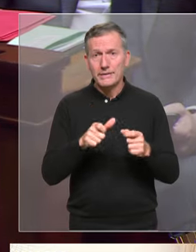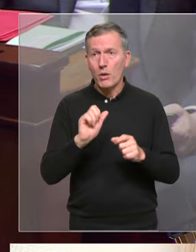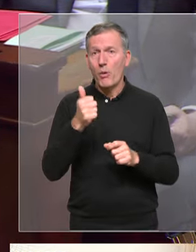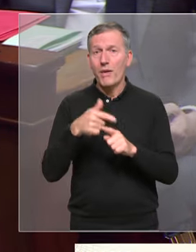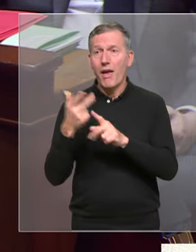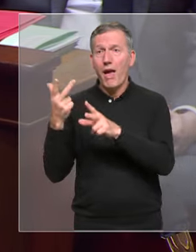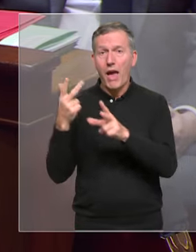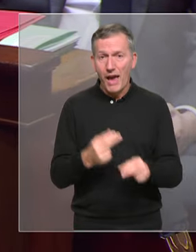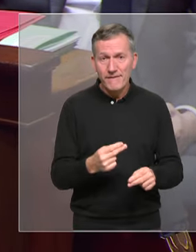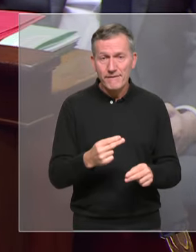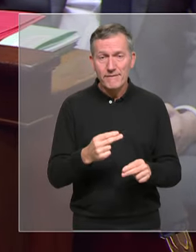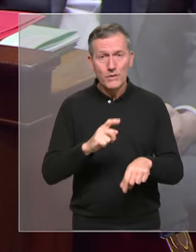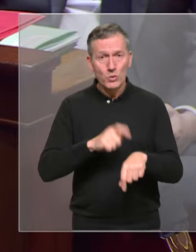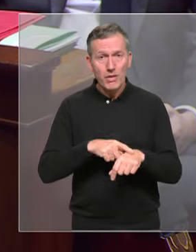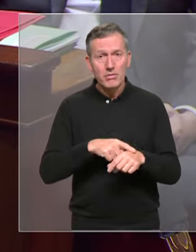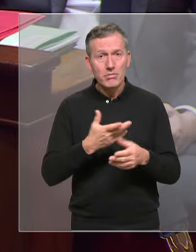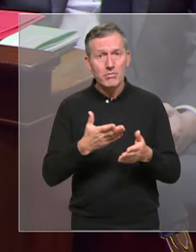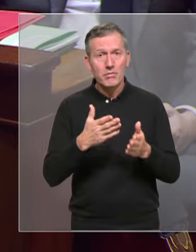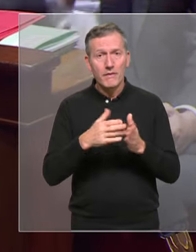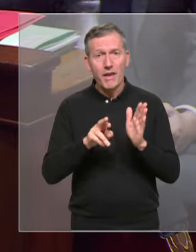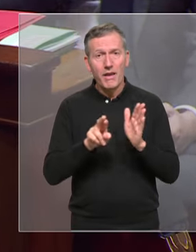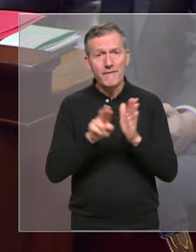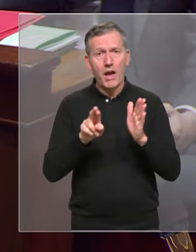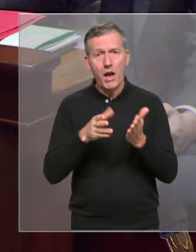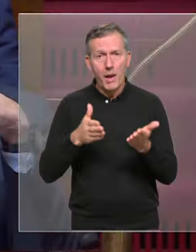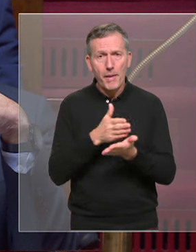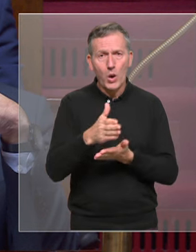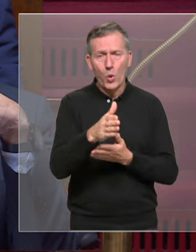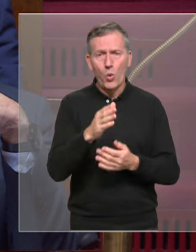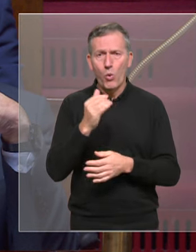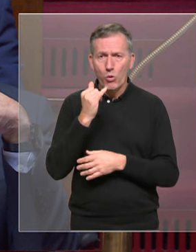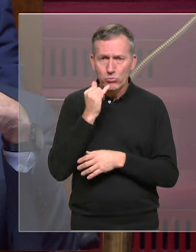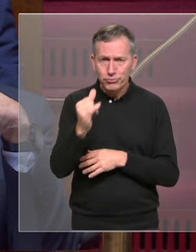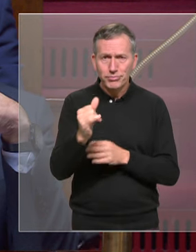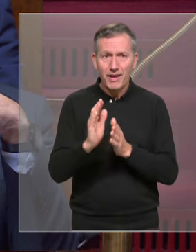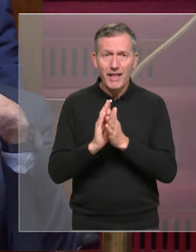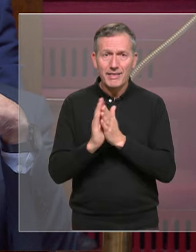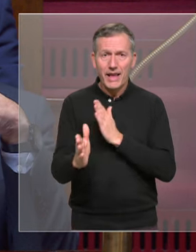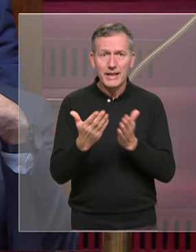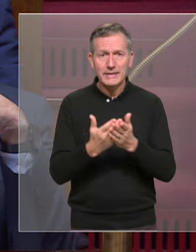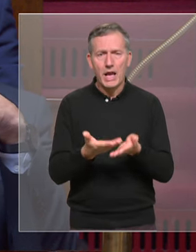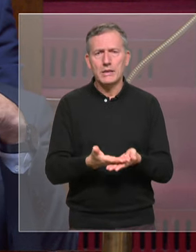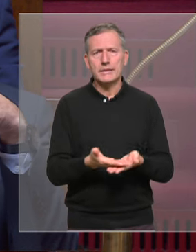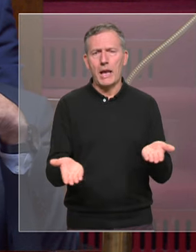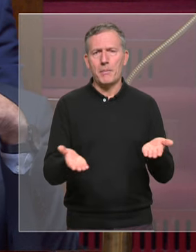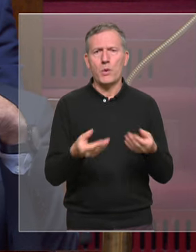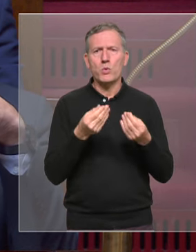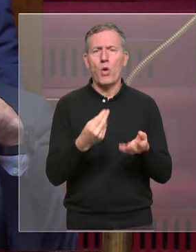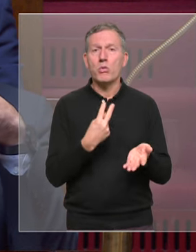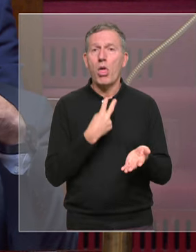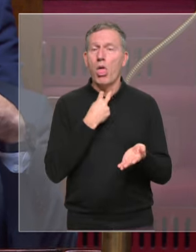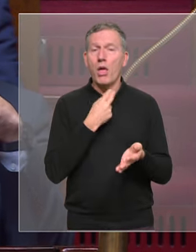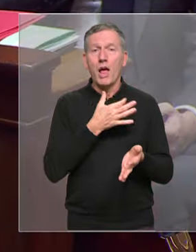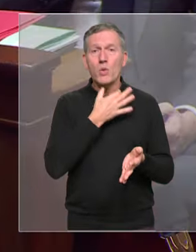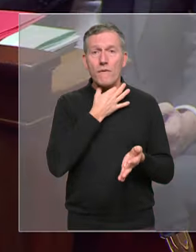primo-arrivant, avec un référent parcours joignable directement. Cette simplification permet aussi de désengorger